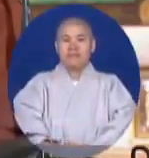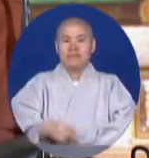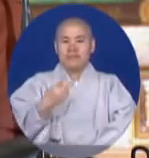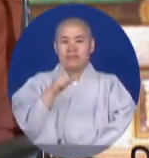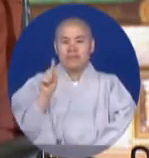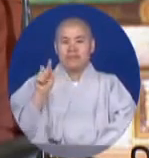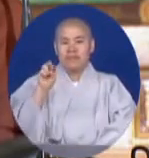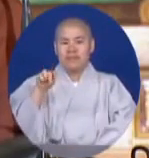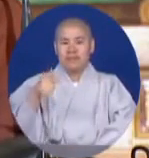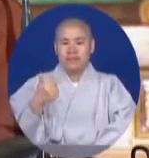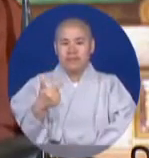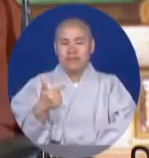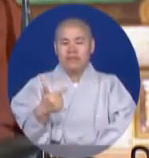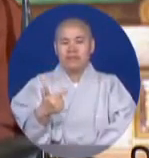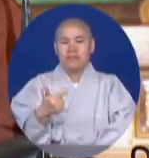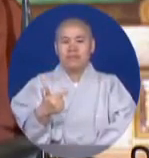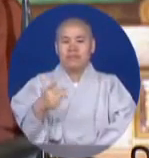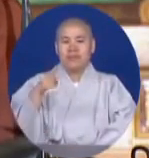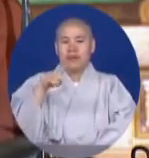다문은